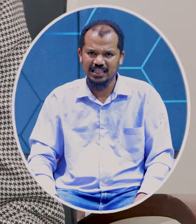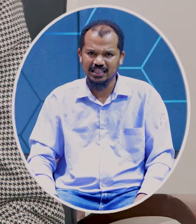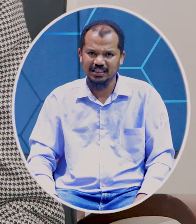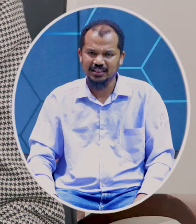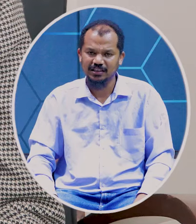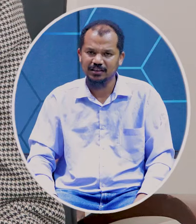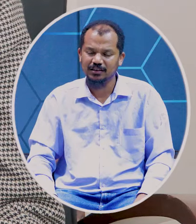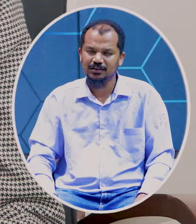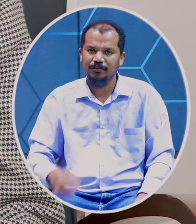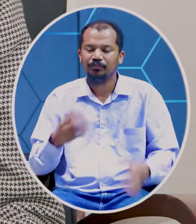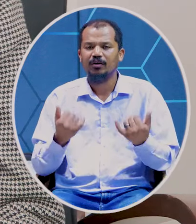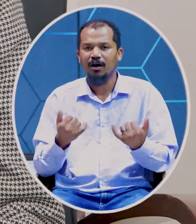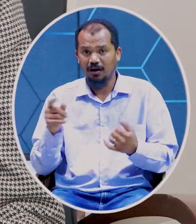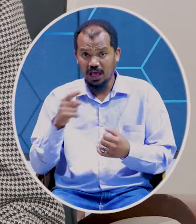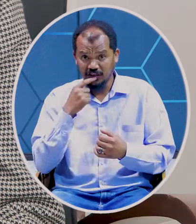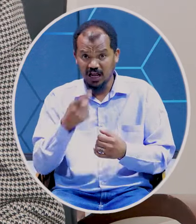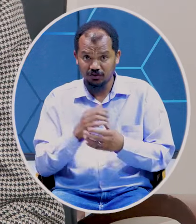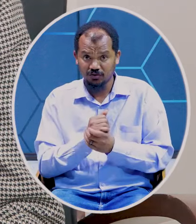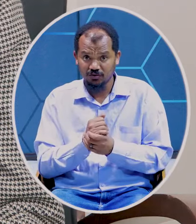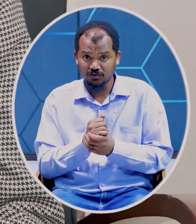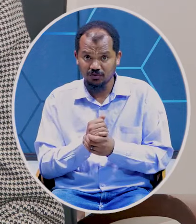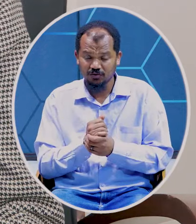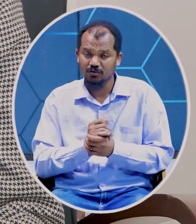ነው? ያው እንዳልሽው